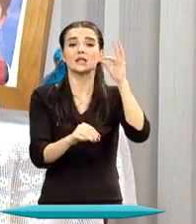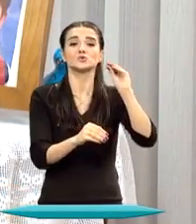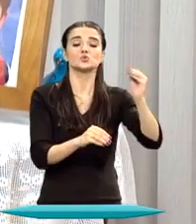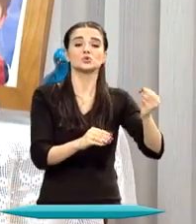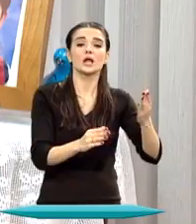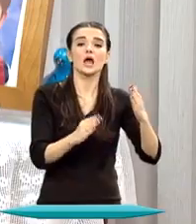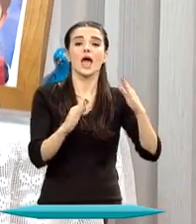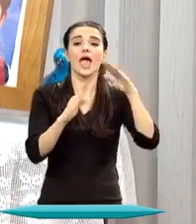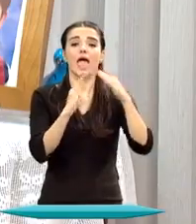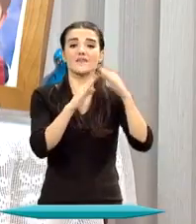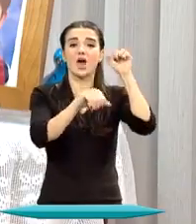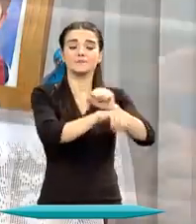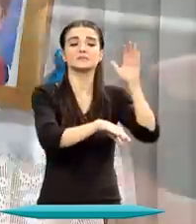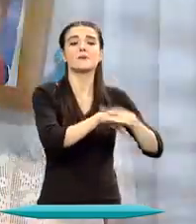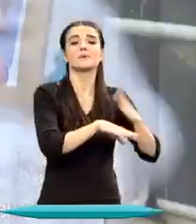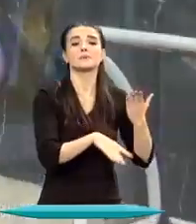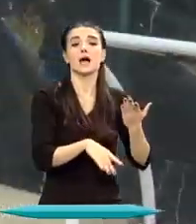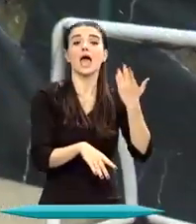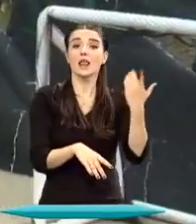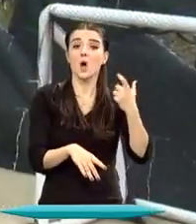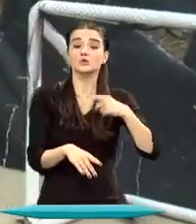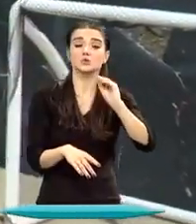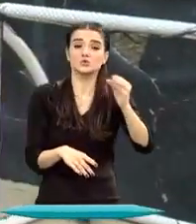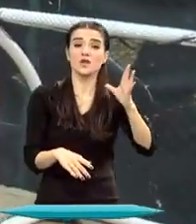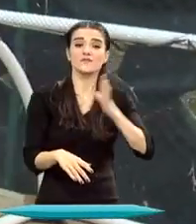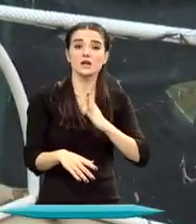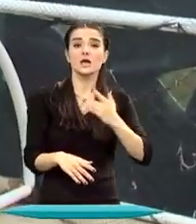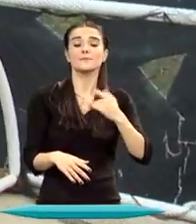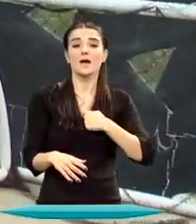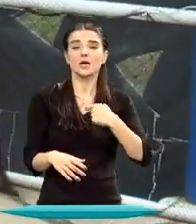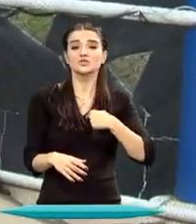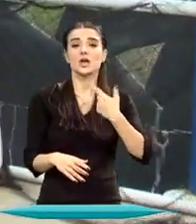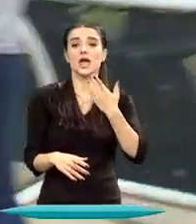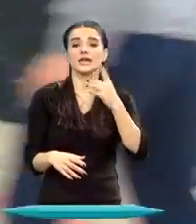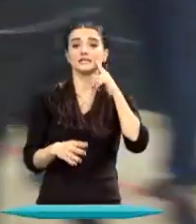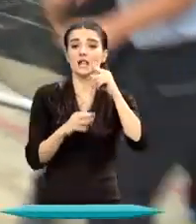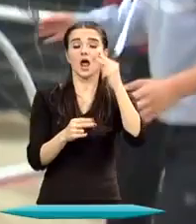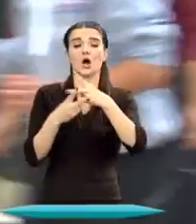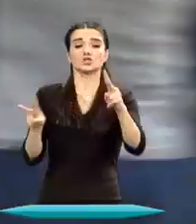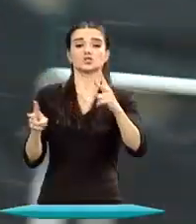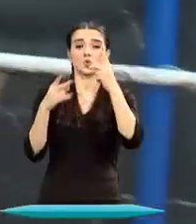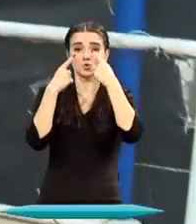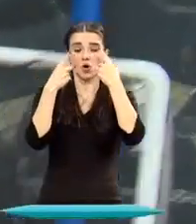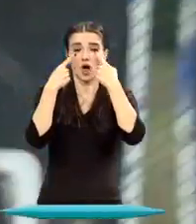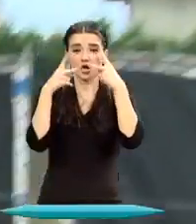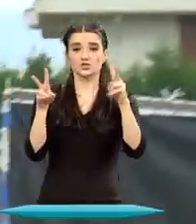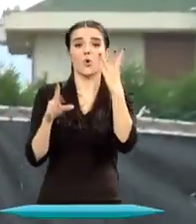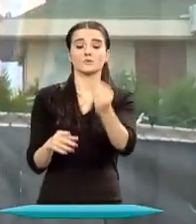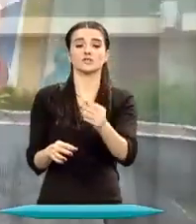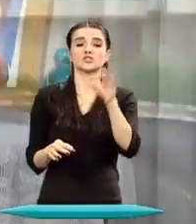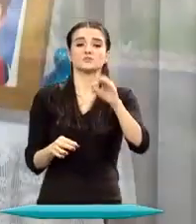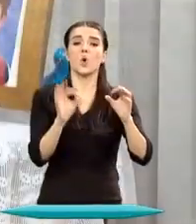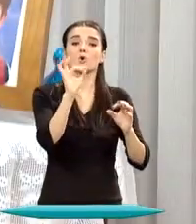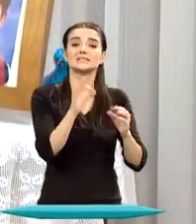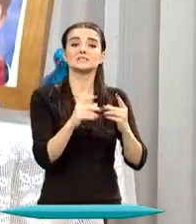Hele ki böyle özel çocukları varsa, bence onlar hep ortalarda olmalı. Hep hayatımızda olmalı, biz görmeliyiz. Artmadı. Yani şimdi otizm